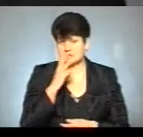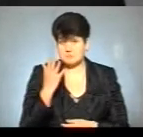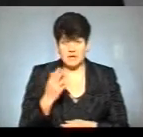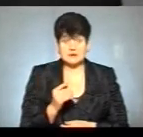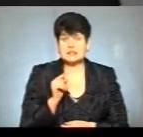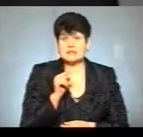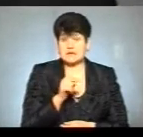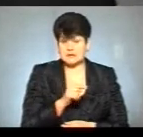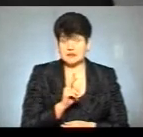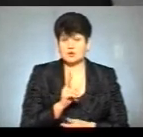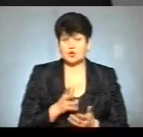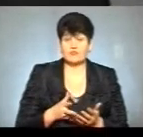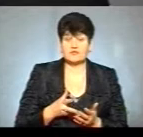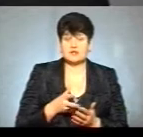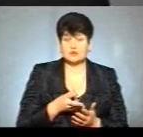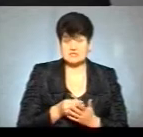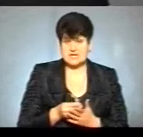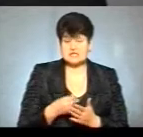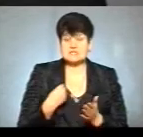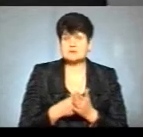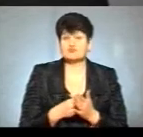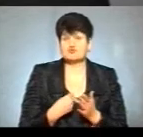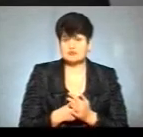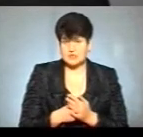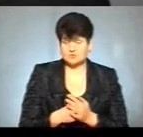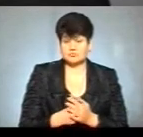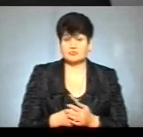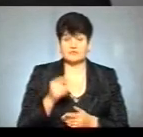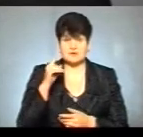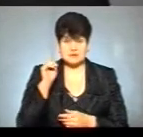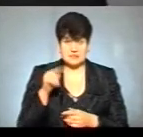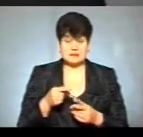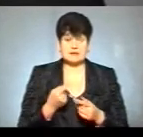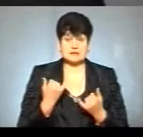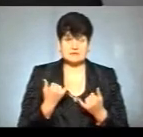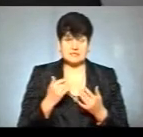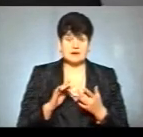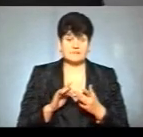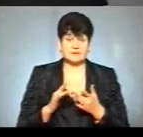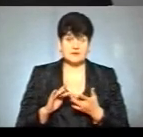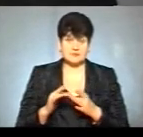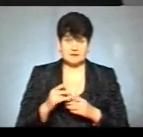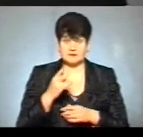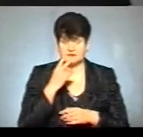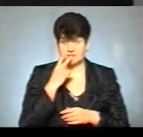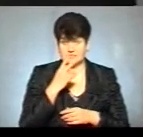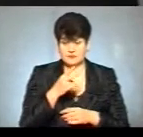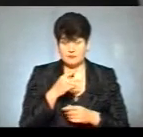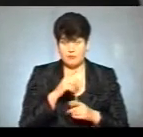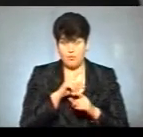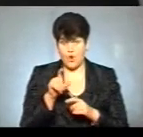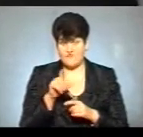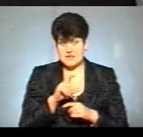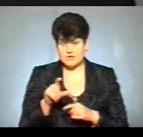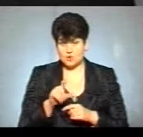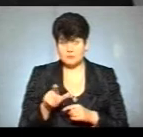тих, хто фінансується саме з бюджету. Ну, зокрема, зараз, ви знаєте, інтернет просто ряснить від тих повідомлень,